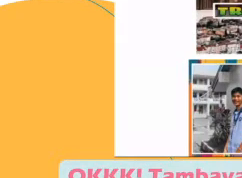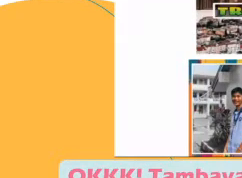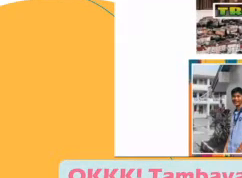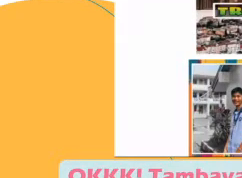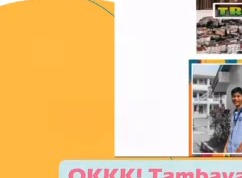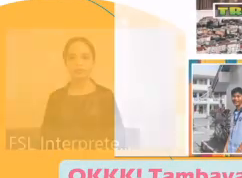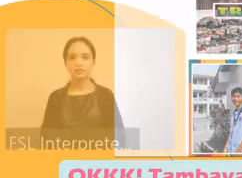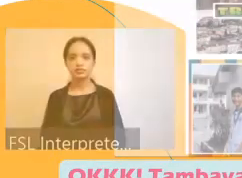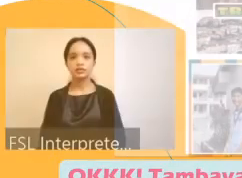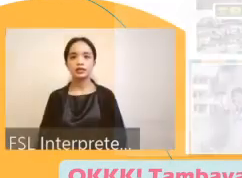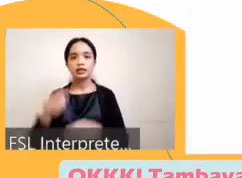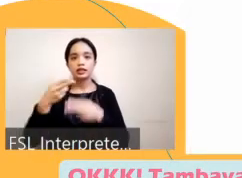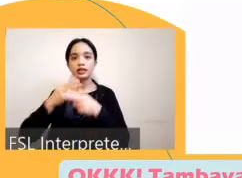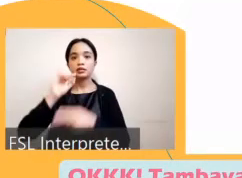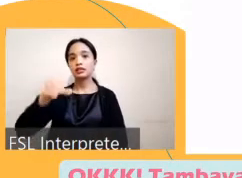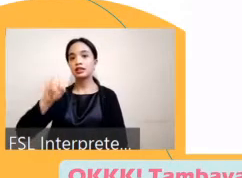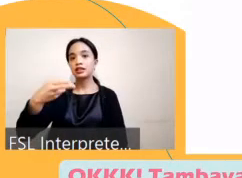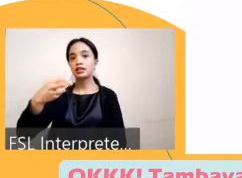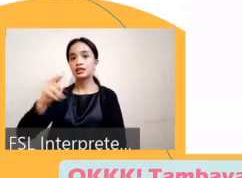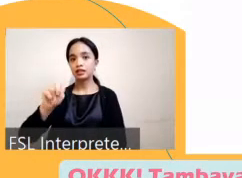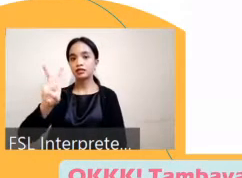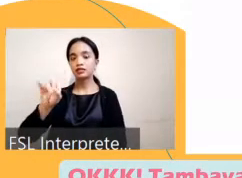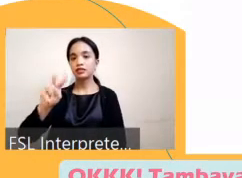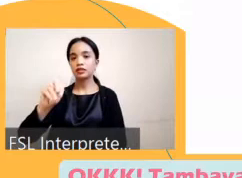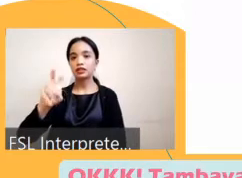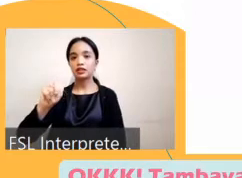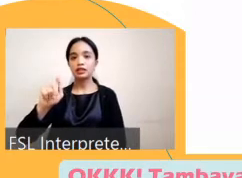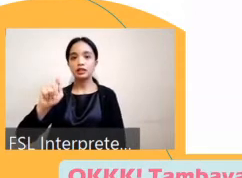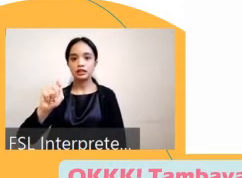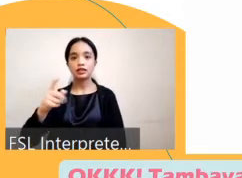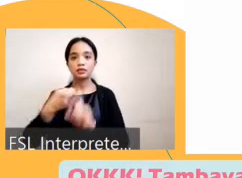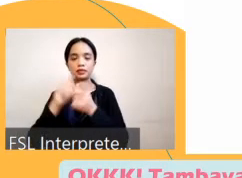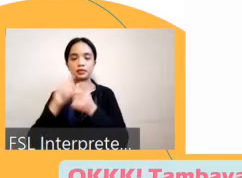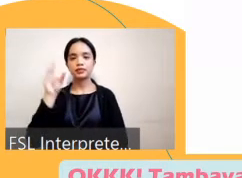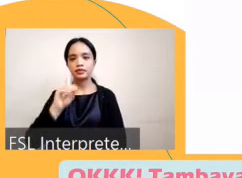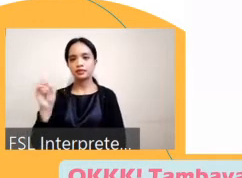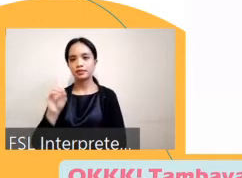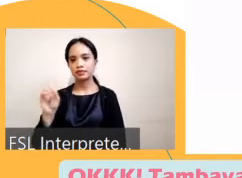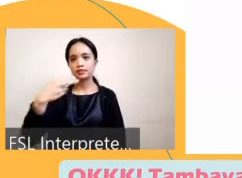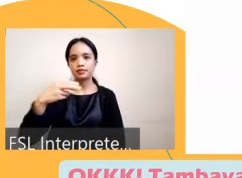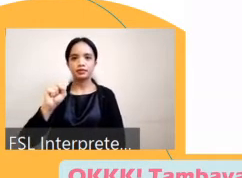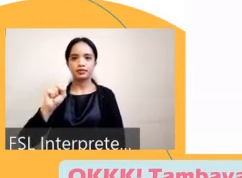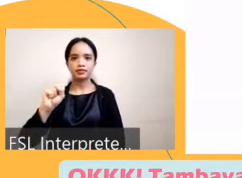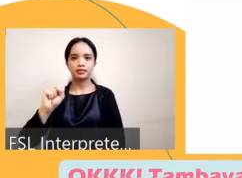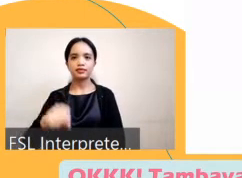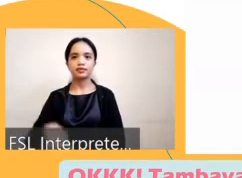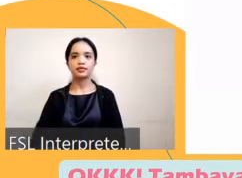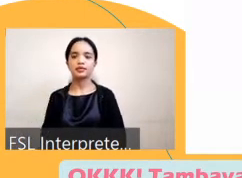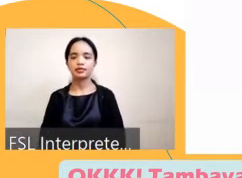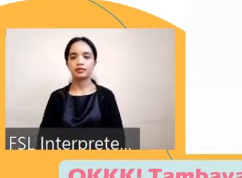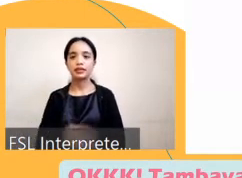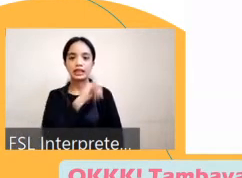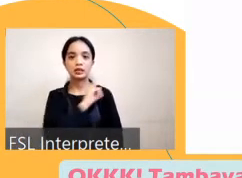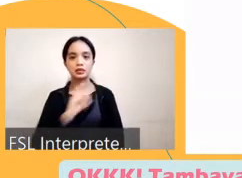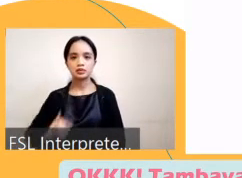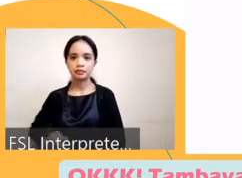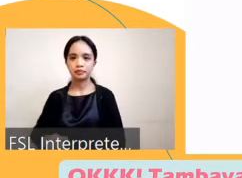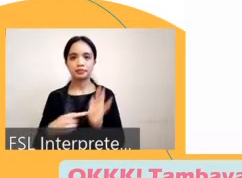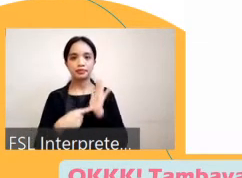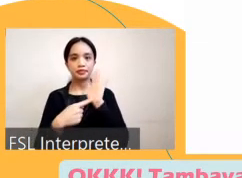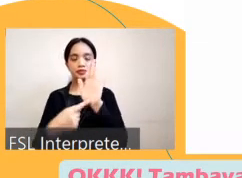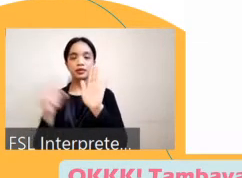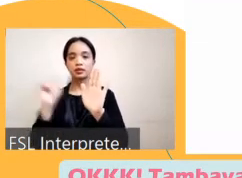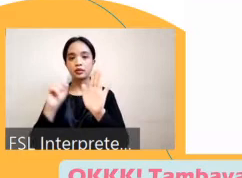Mula kay John Vincent Pulido ng Divisoria High School, SDO, Santiago City. Yan, nagpakita po siya ng vision